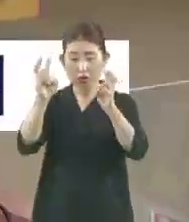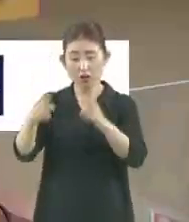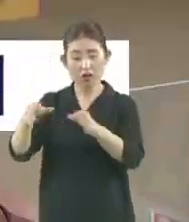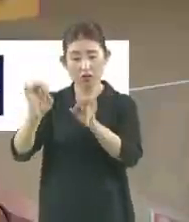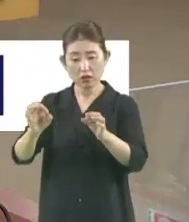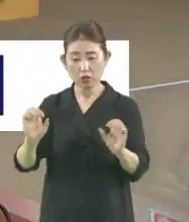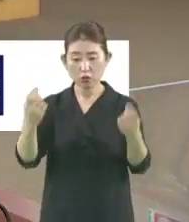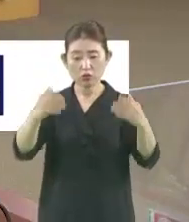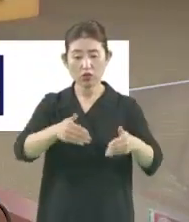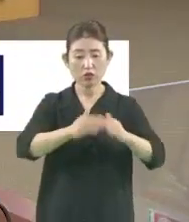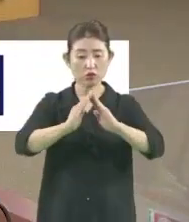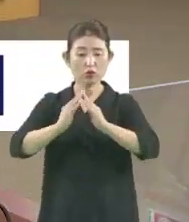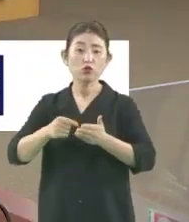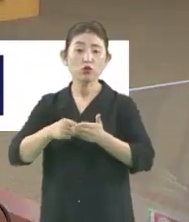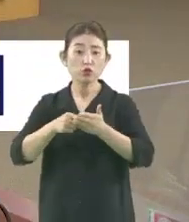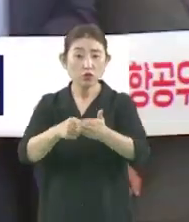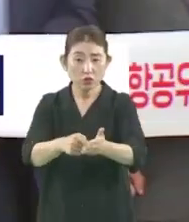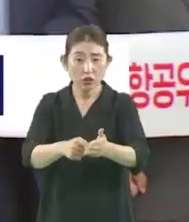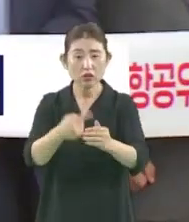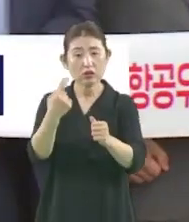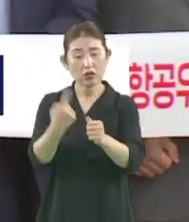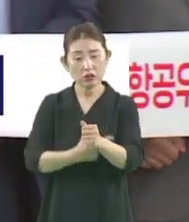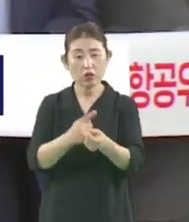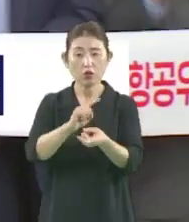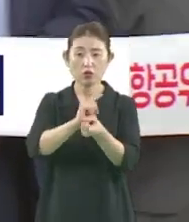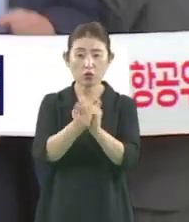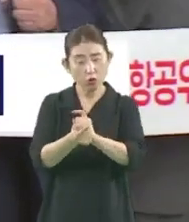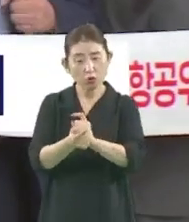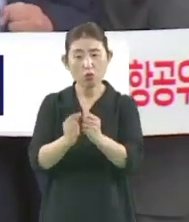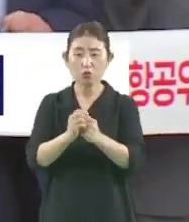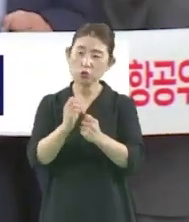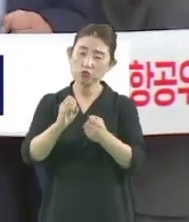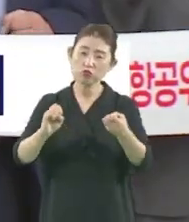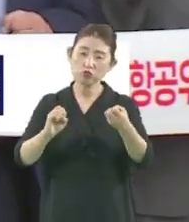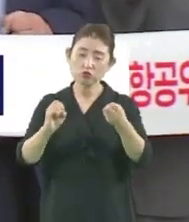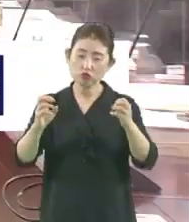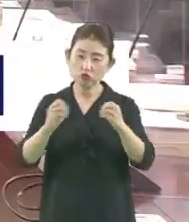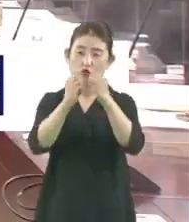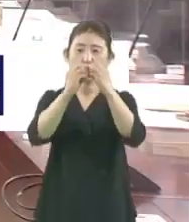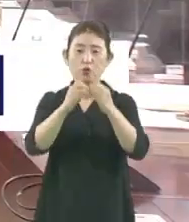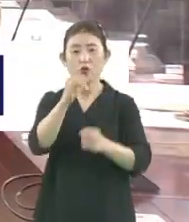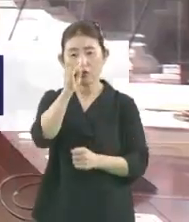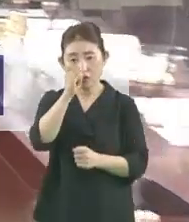동시에 설립을 추진하다 보면 자칫 서로의 동력을 약화시킬 수 있다는 우려도